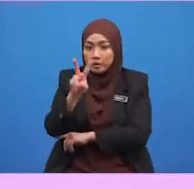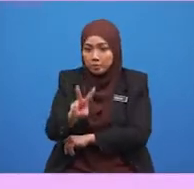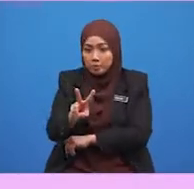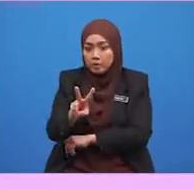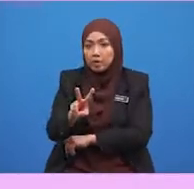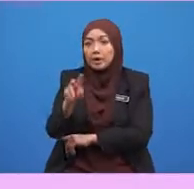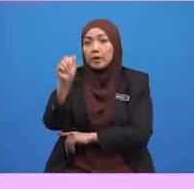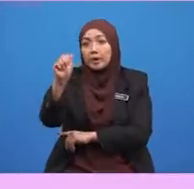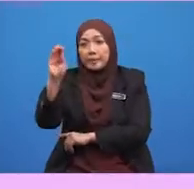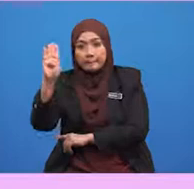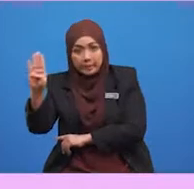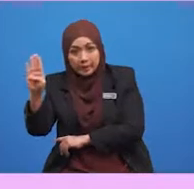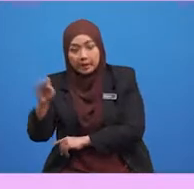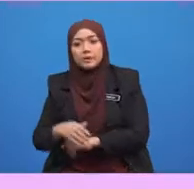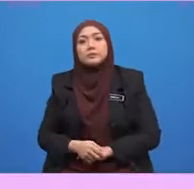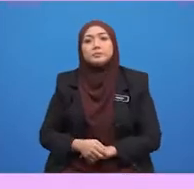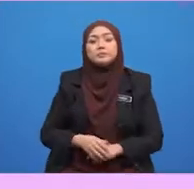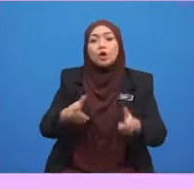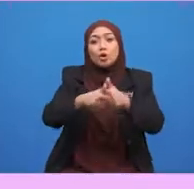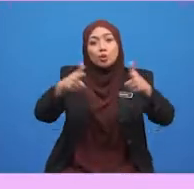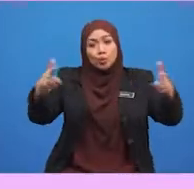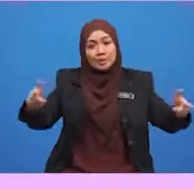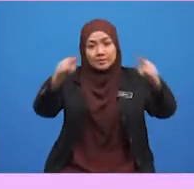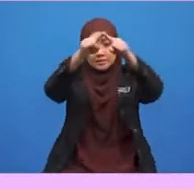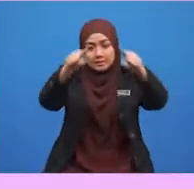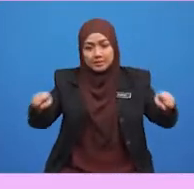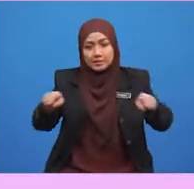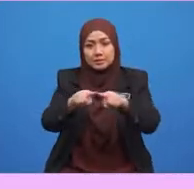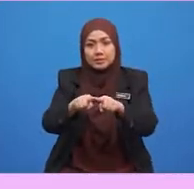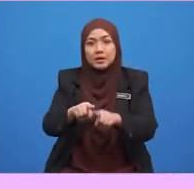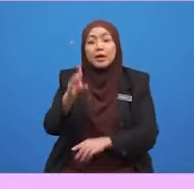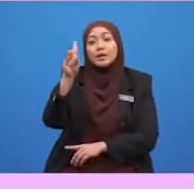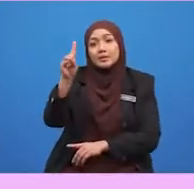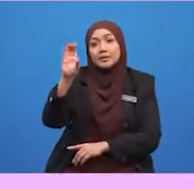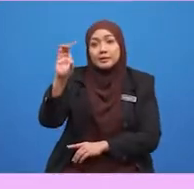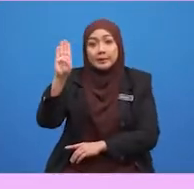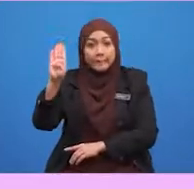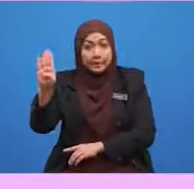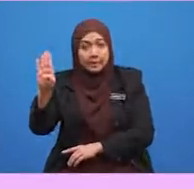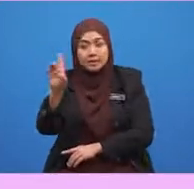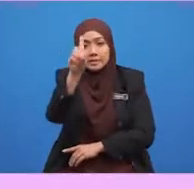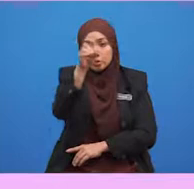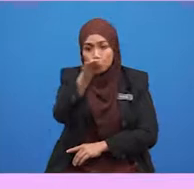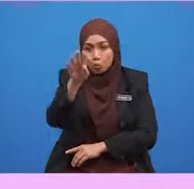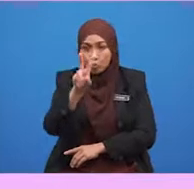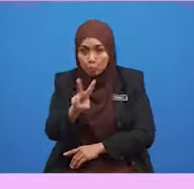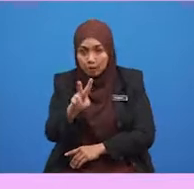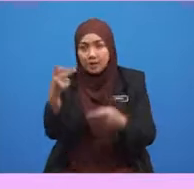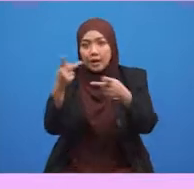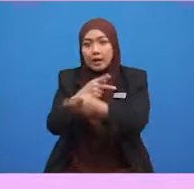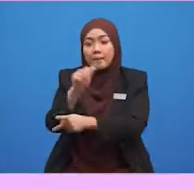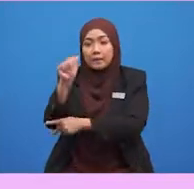AB. Bagi luas segitiga DCB sama dengan 1 per 2 darab